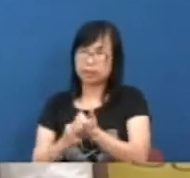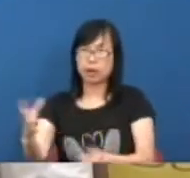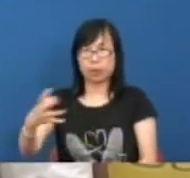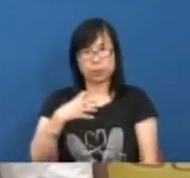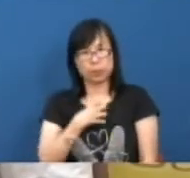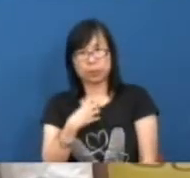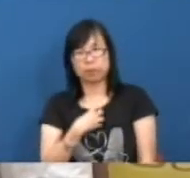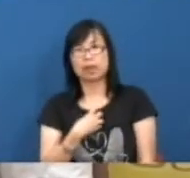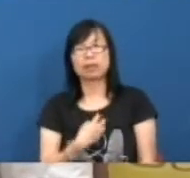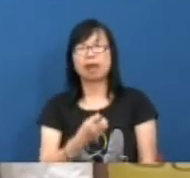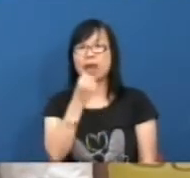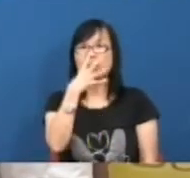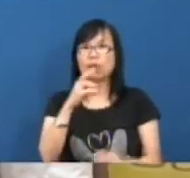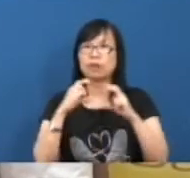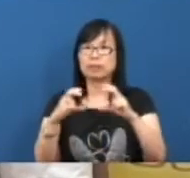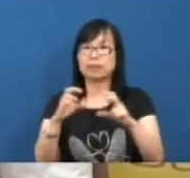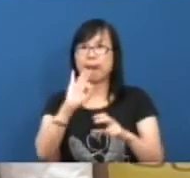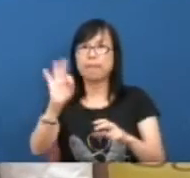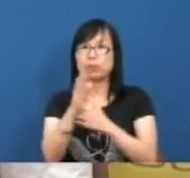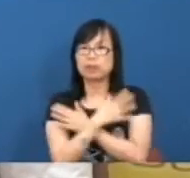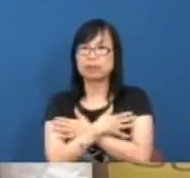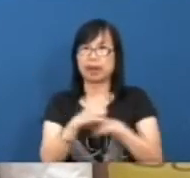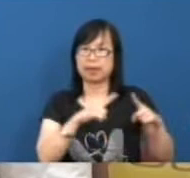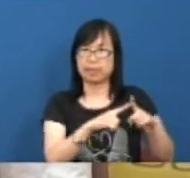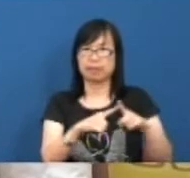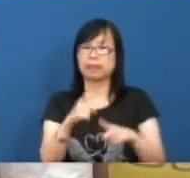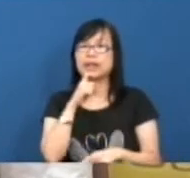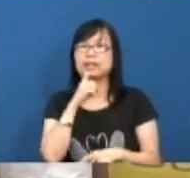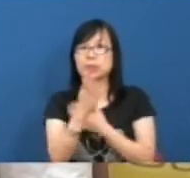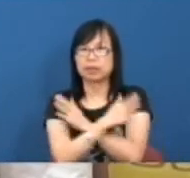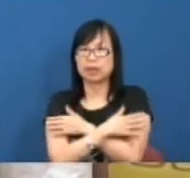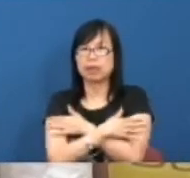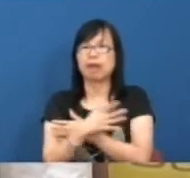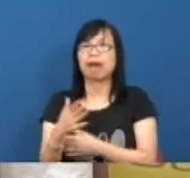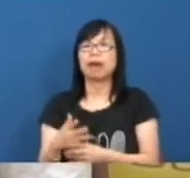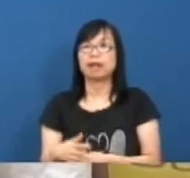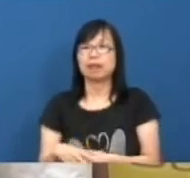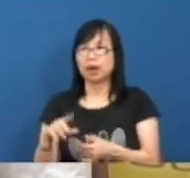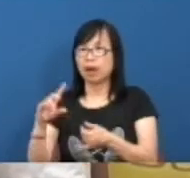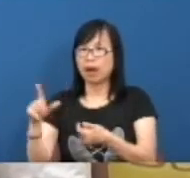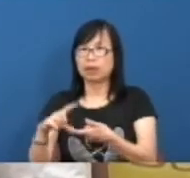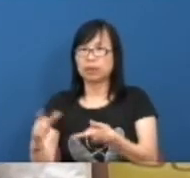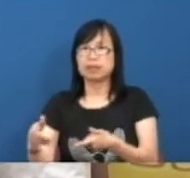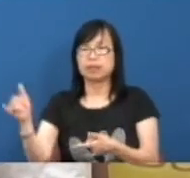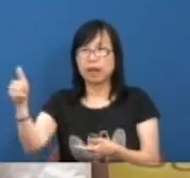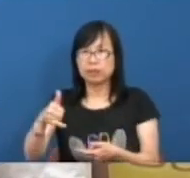到。即係港鐵無情，但係人間有情啦。即係方議員都即係有一位老朋友過嚟，見到你咁都買咗